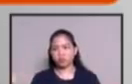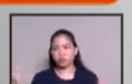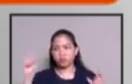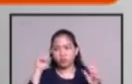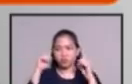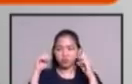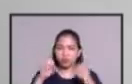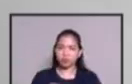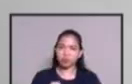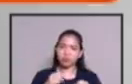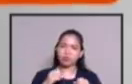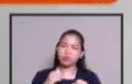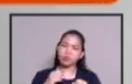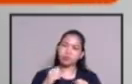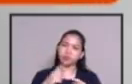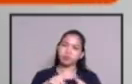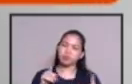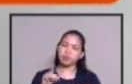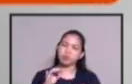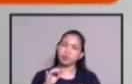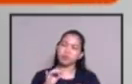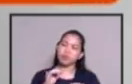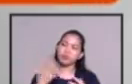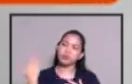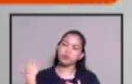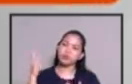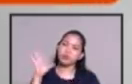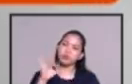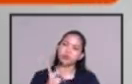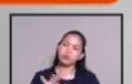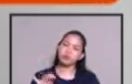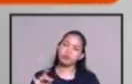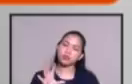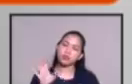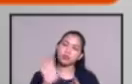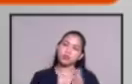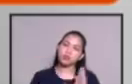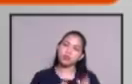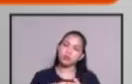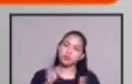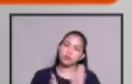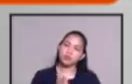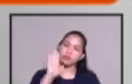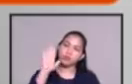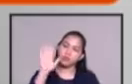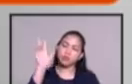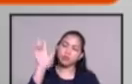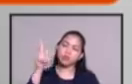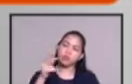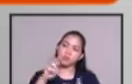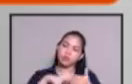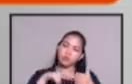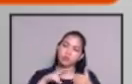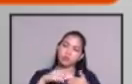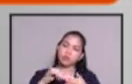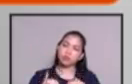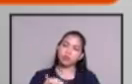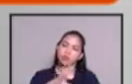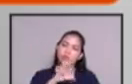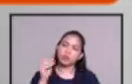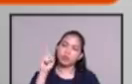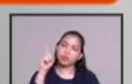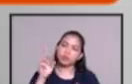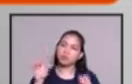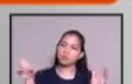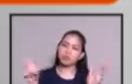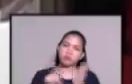Senado at Kamara. Alinsunod daw kasi sa 1987 Constitution, kapag pasado na sa third reading ang isang panukala, bawal